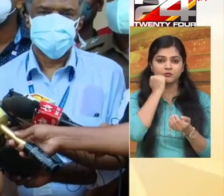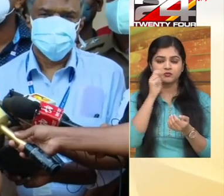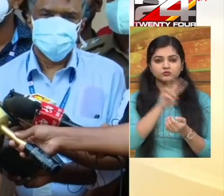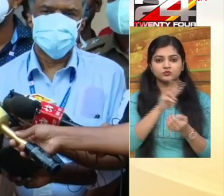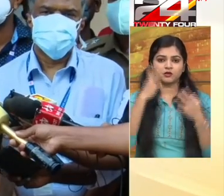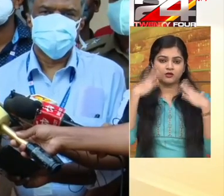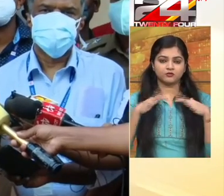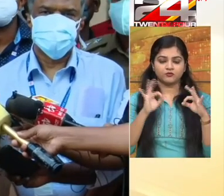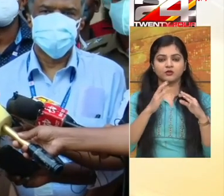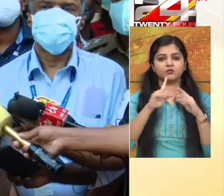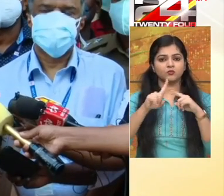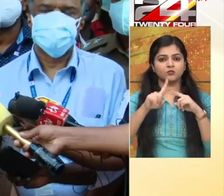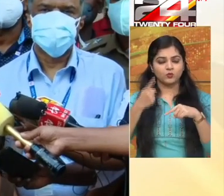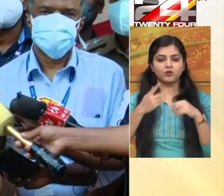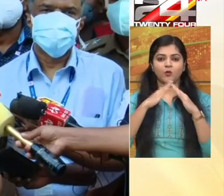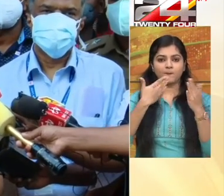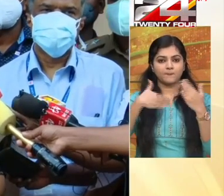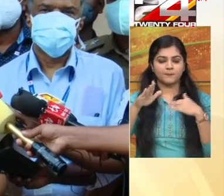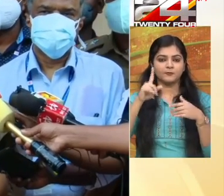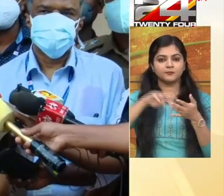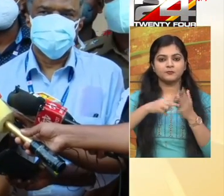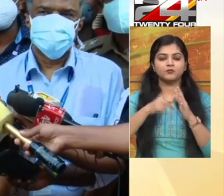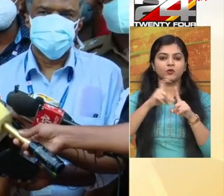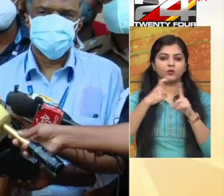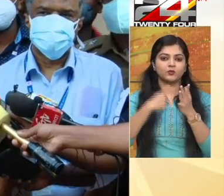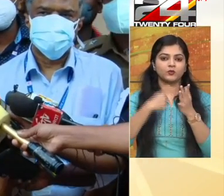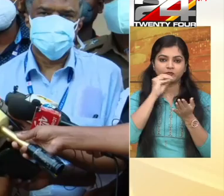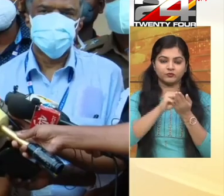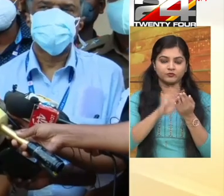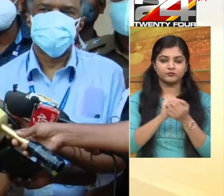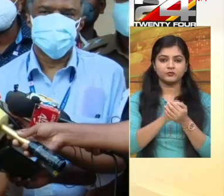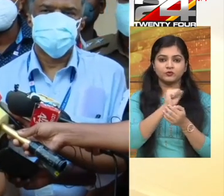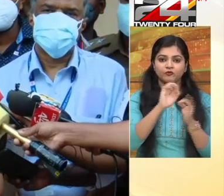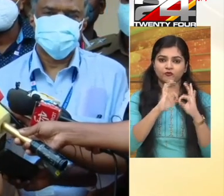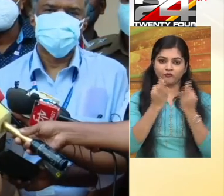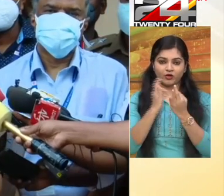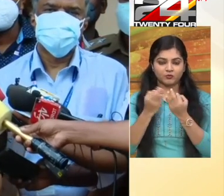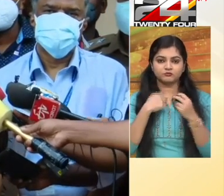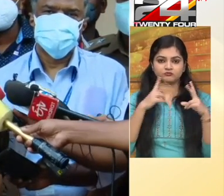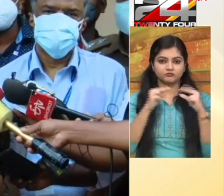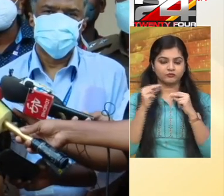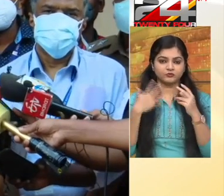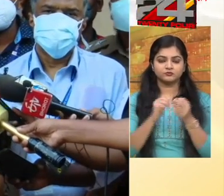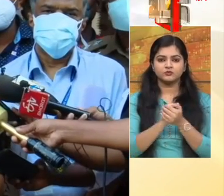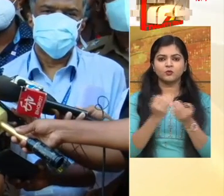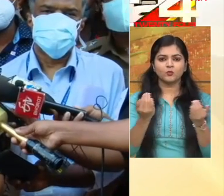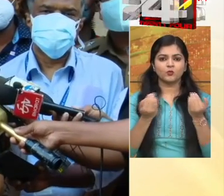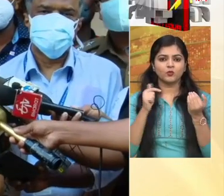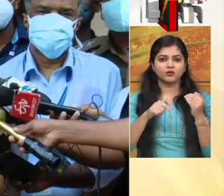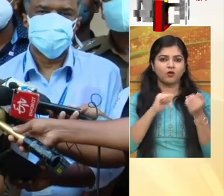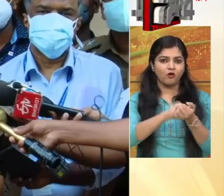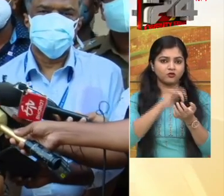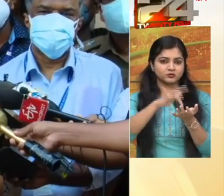ഹെൽത്തിയാണ്. നാളെ വീട്ടിൽ വിടാം എന്നുള്ളതാണ് ഡോക്ടേഴ്സ് പറഞ്ഞിരിക്കുന്നത്. അപ്പോൾ ഇവരോട് രണ്ടുപേരോടും കുടുംബത്തോട് സംസാരിച്ചിരുന്നു. ഈ സുരക്ഷയുടെ കാര്യത്തിൽ എന്താണ് ഇനി